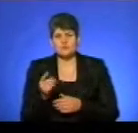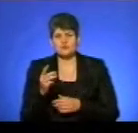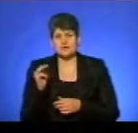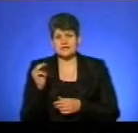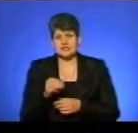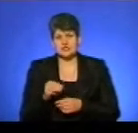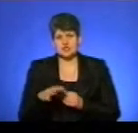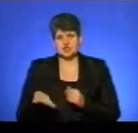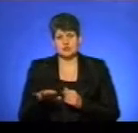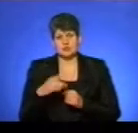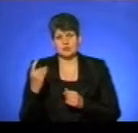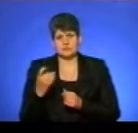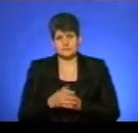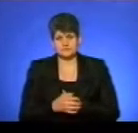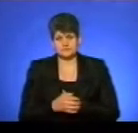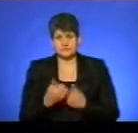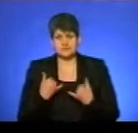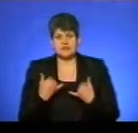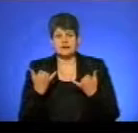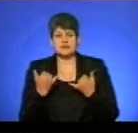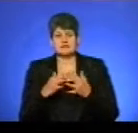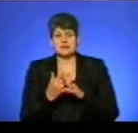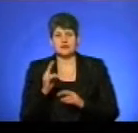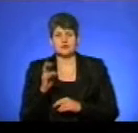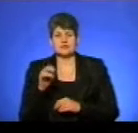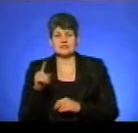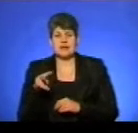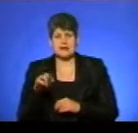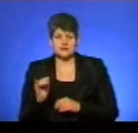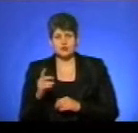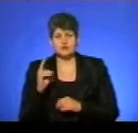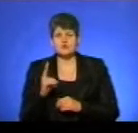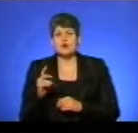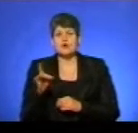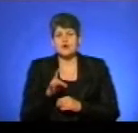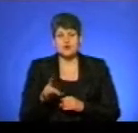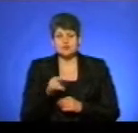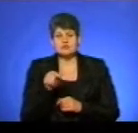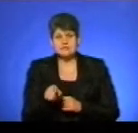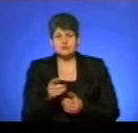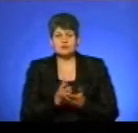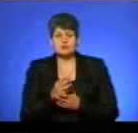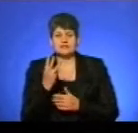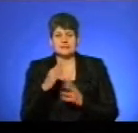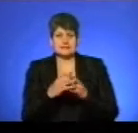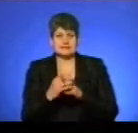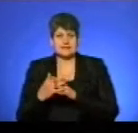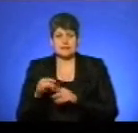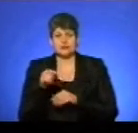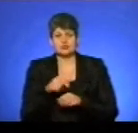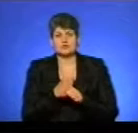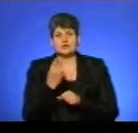1500 дворів. Ми зараз у селі Козлів Козівського району. Це відділення Укрпошти обслуговує 3 села. Тут